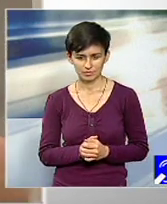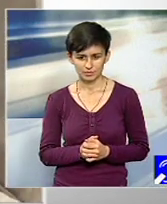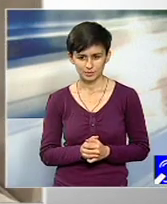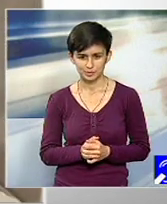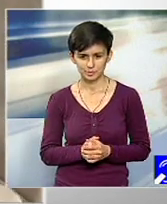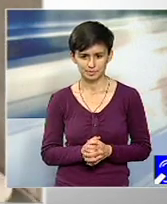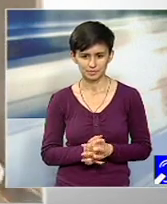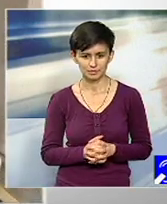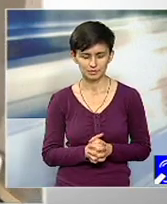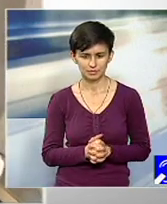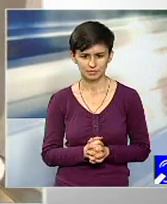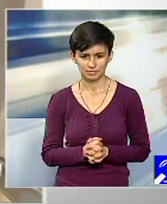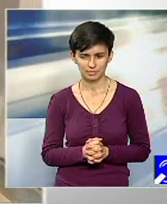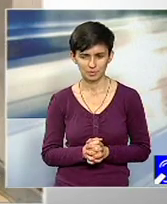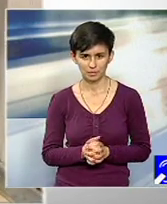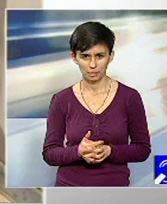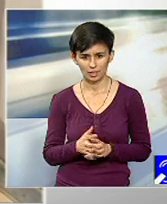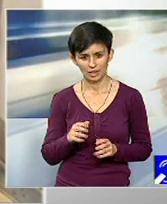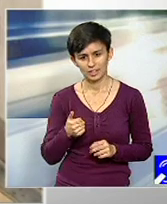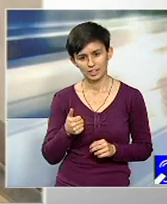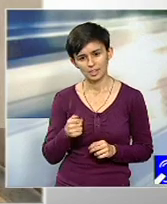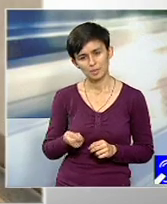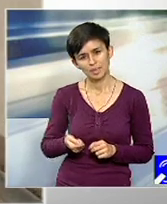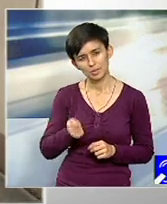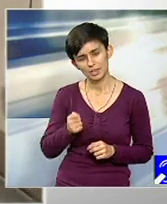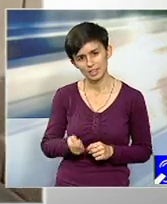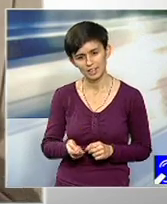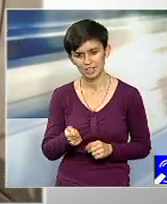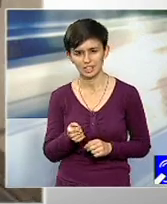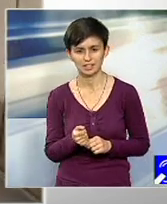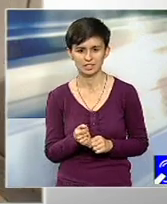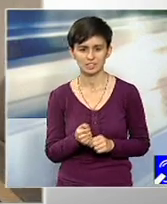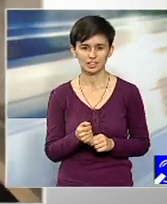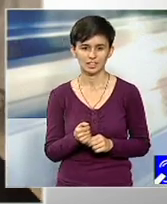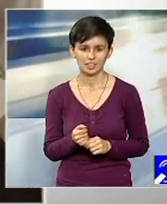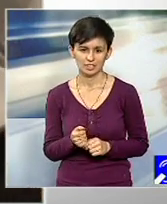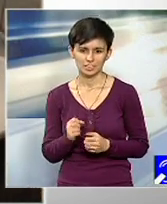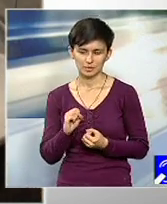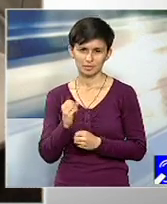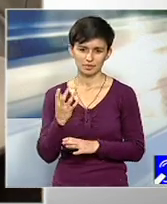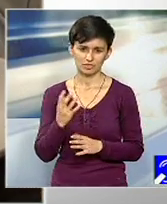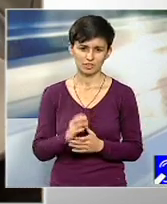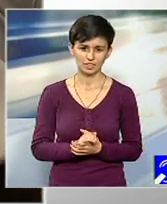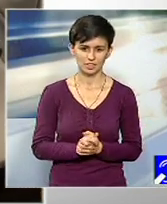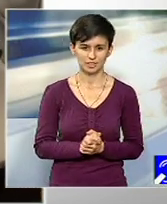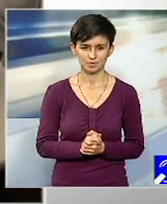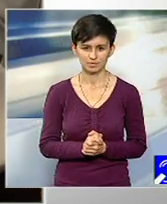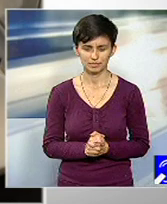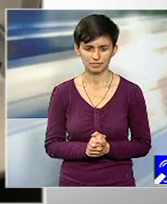Și acum prima clătită este pe cale să ajungă în tigaie.